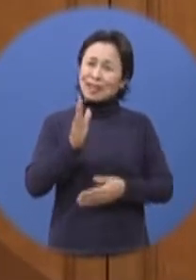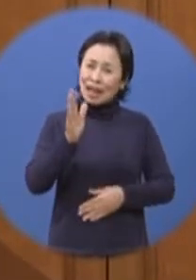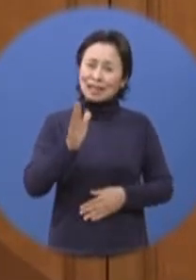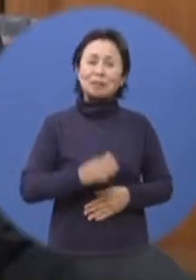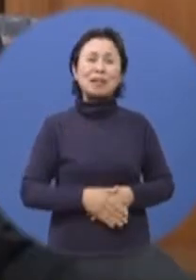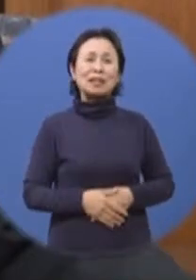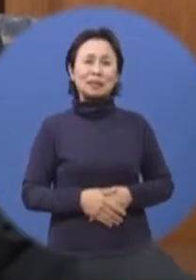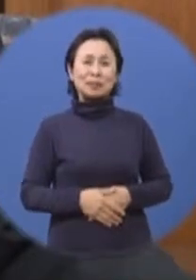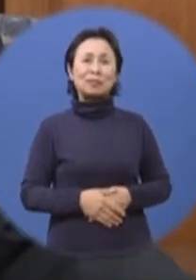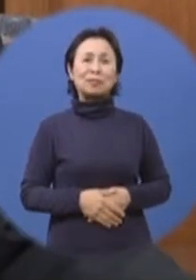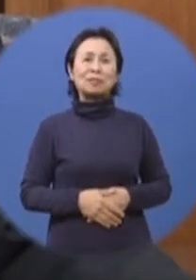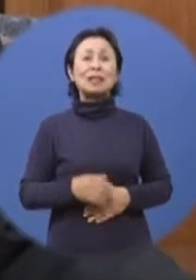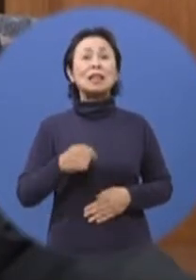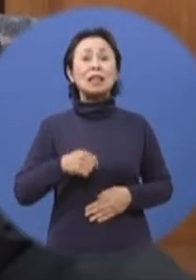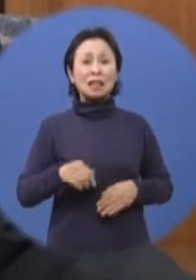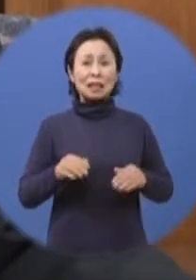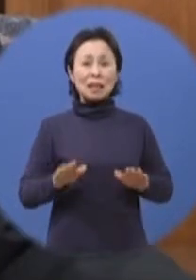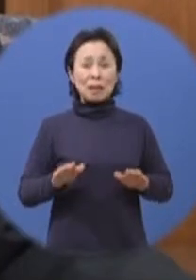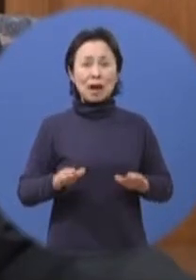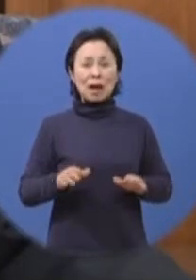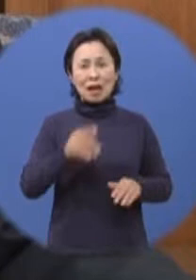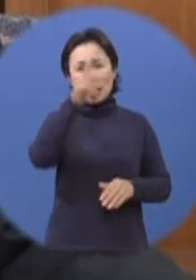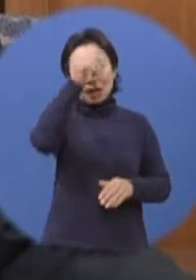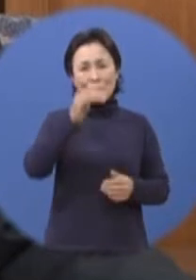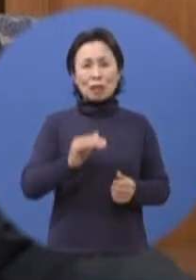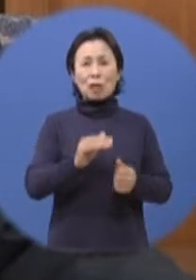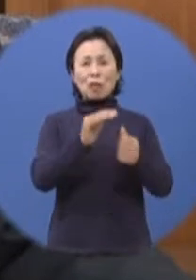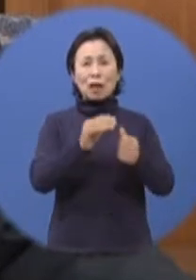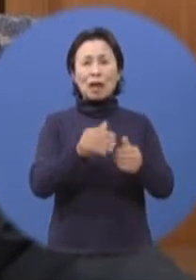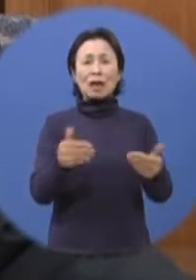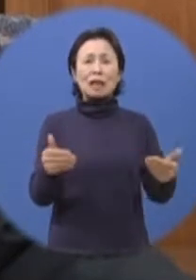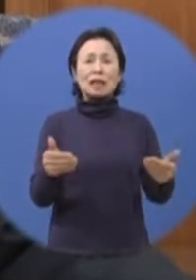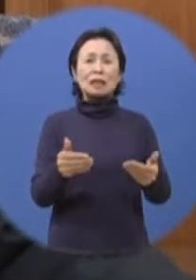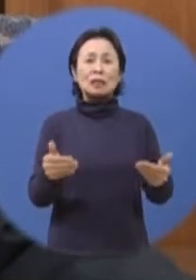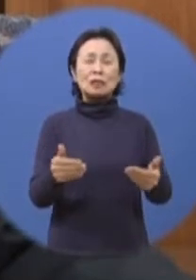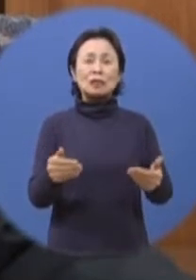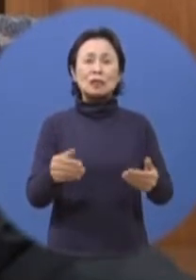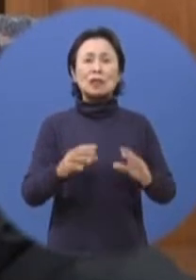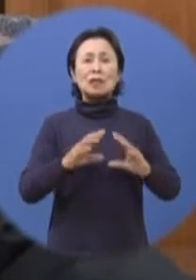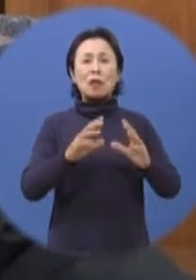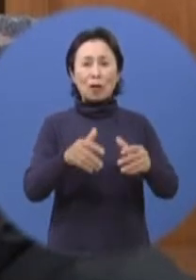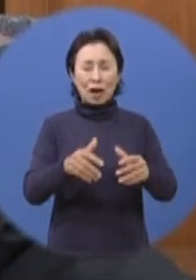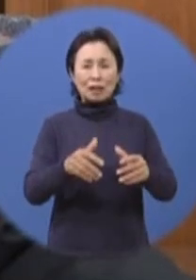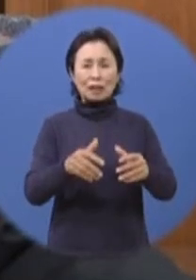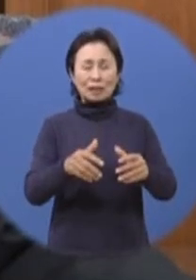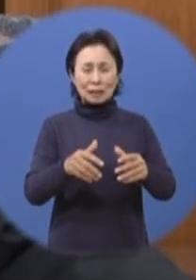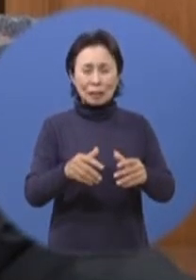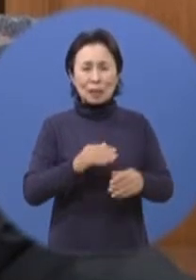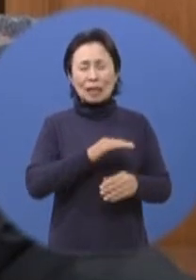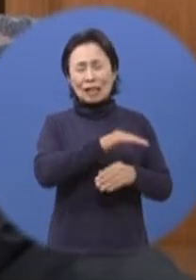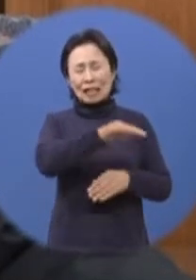が今養鶏業で弁財でh トーリー12位